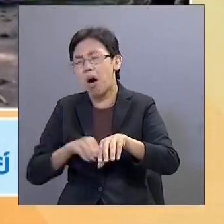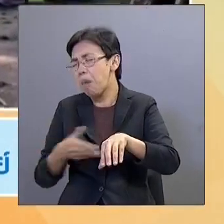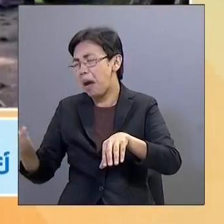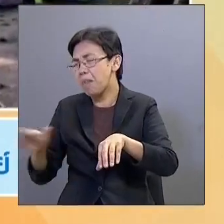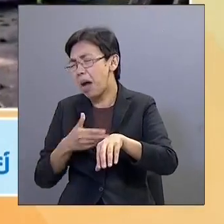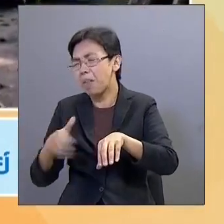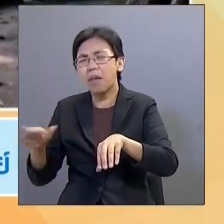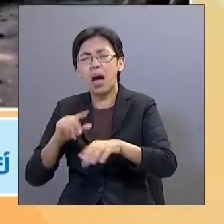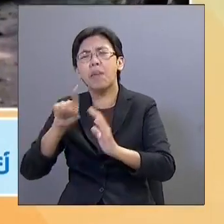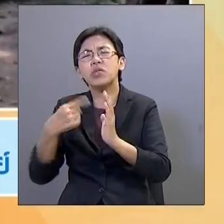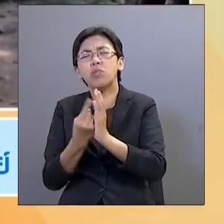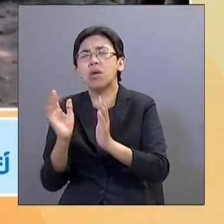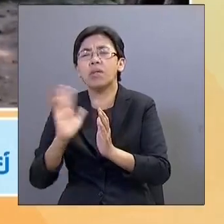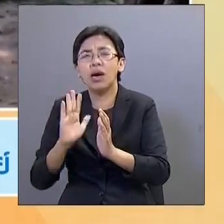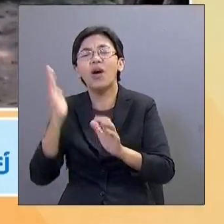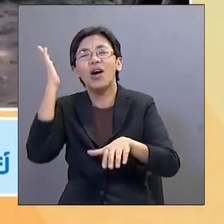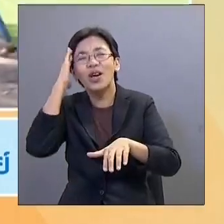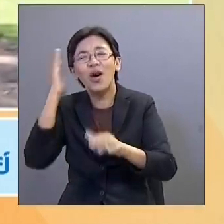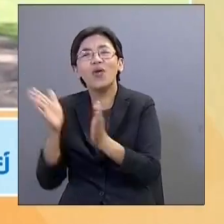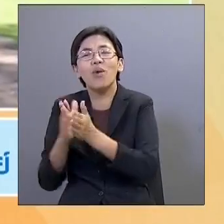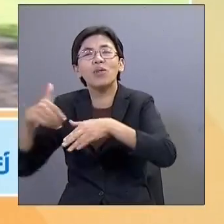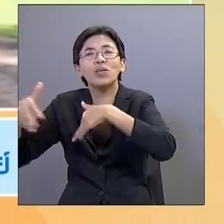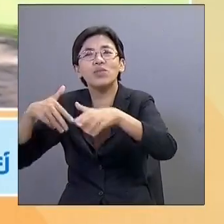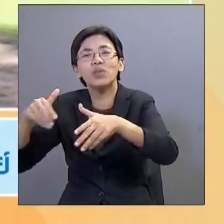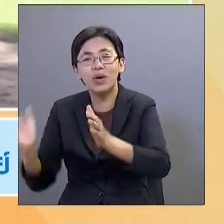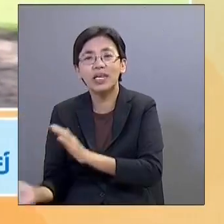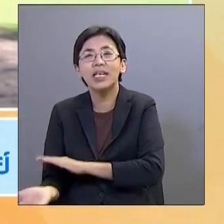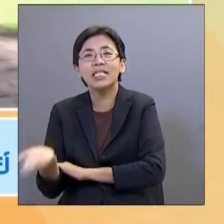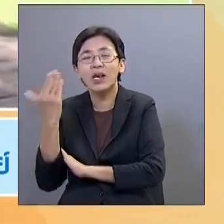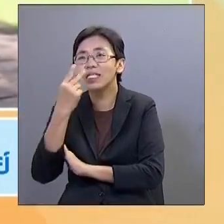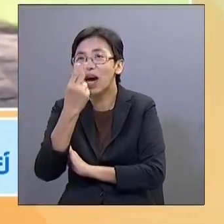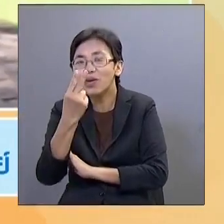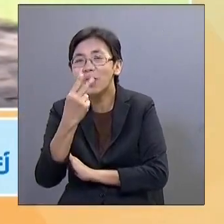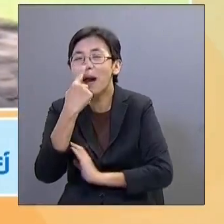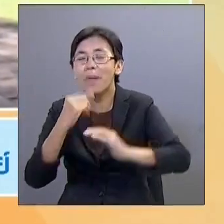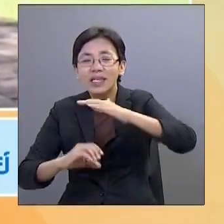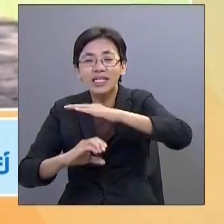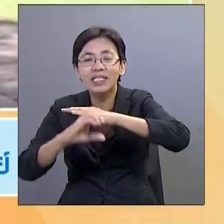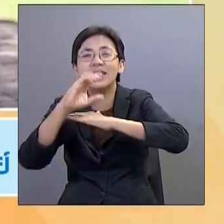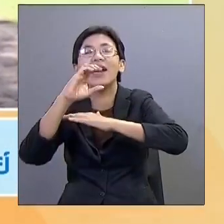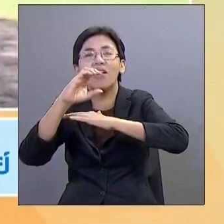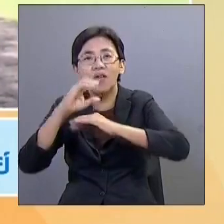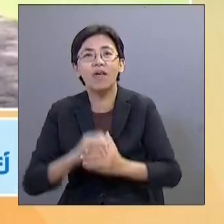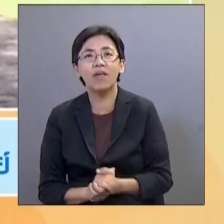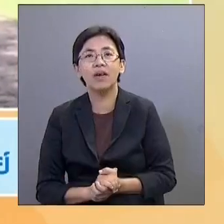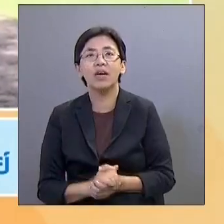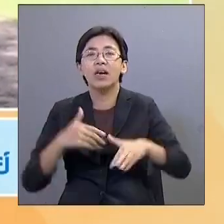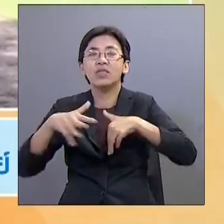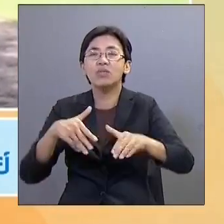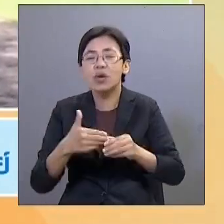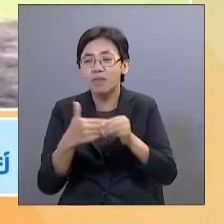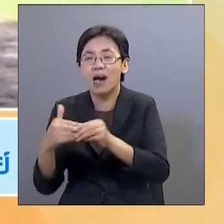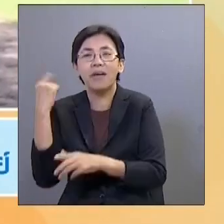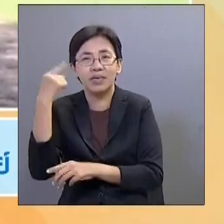เป็นชั่วโมงเขาก็เลือกพักอยู่โฮมสเตย์กับชาวบ้านตอนเช้าอย่างที่พี่ชมพู่บอกมาดูพระอาทิตย์ขึ้นก็เดินทางมาใกล้ๆแล้วชาวบ้านคนถิ่นเขาพาเที่ยวเองด้